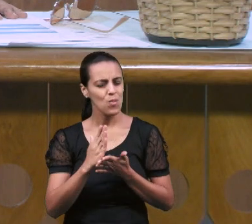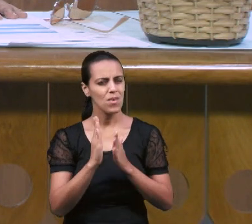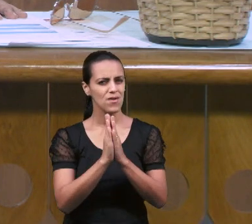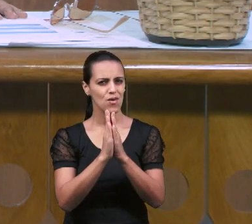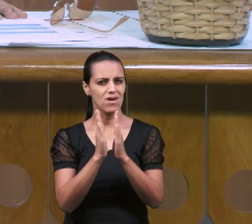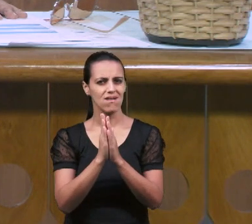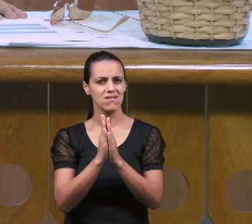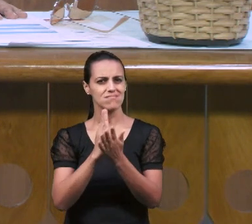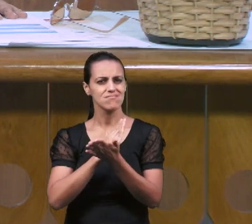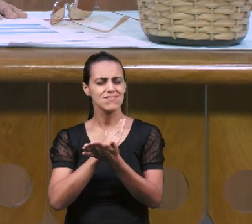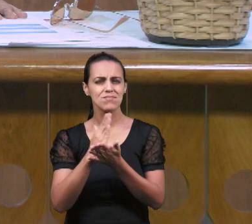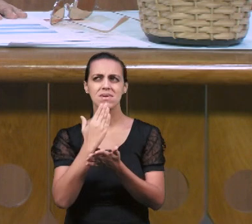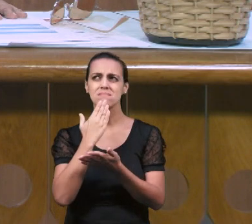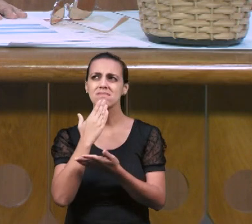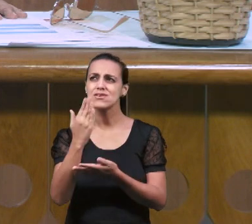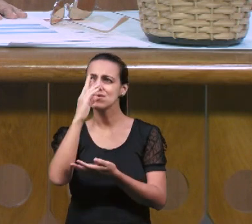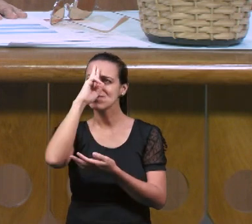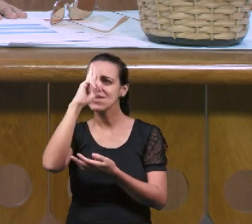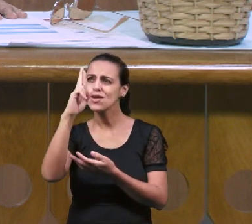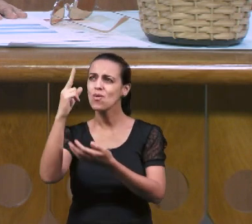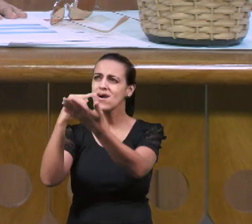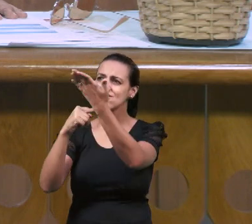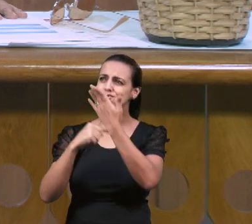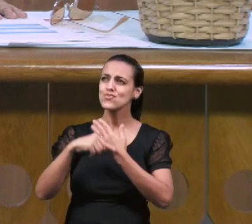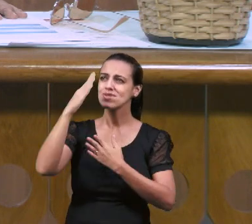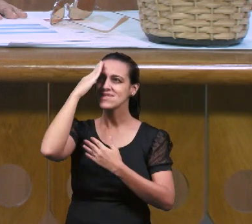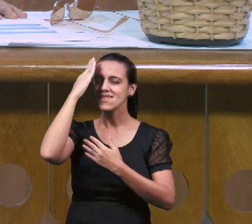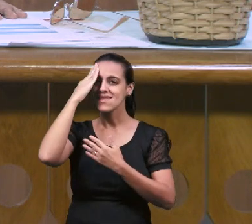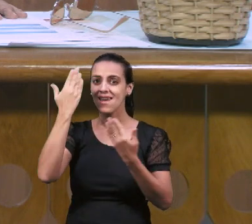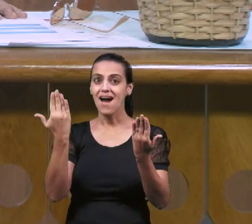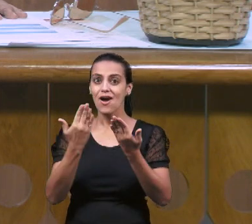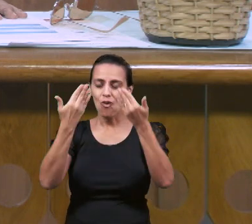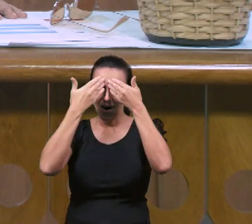me donne la compréhension, maintenant je comprends.